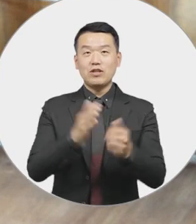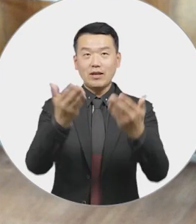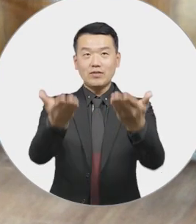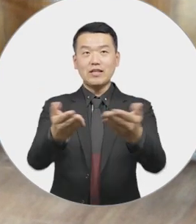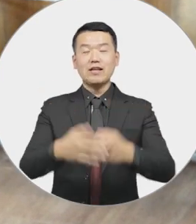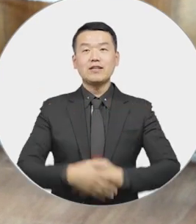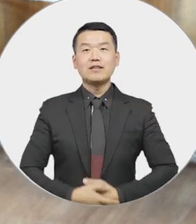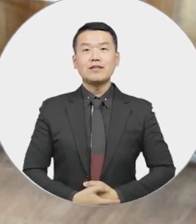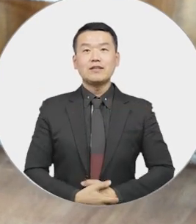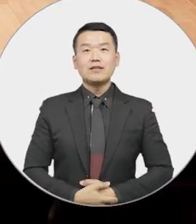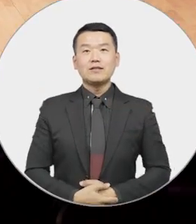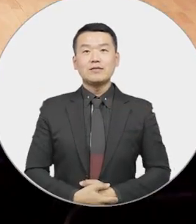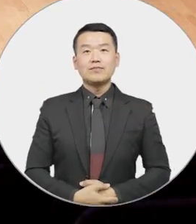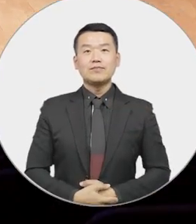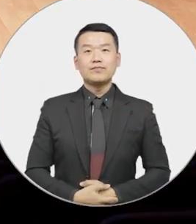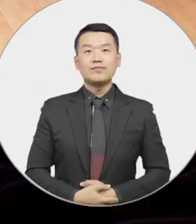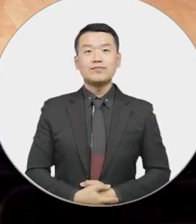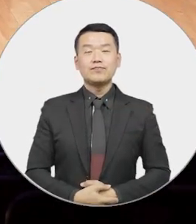지원합니다.